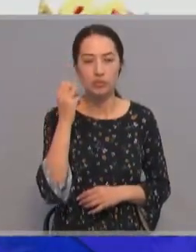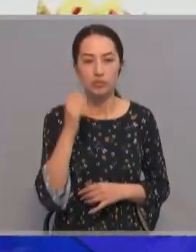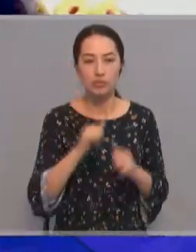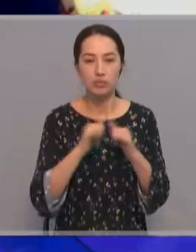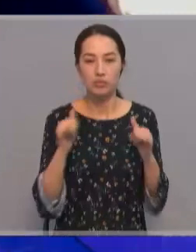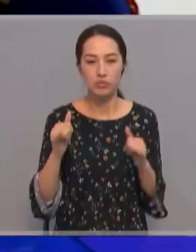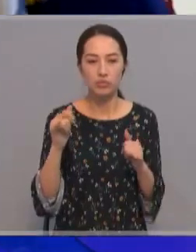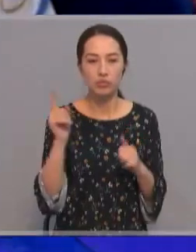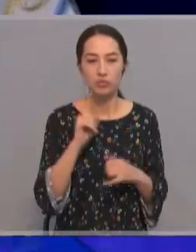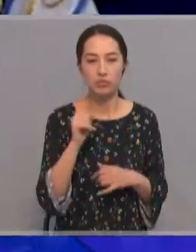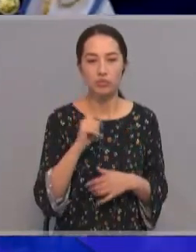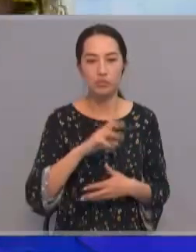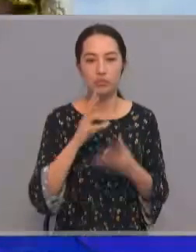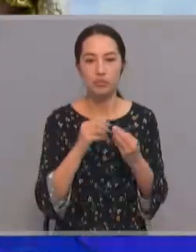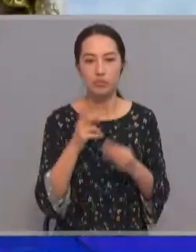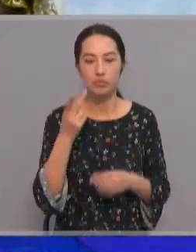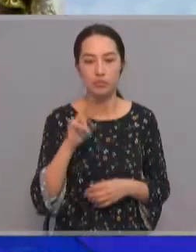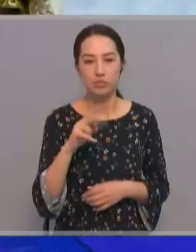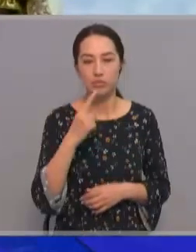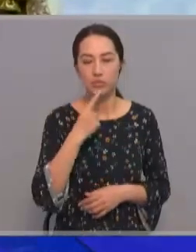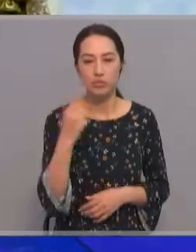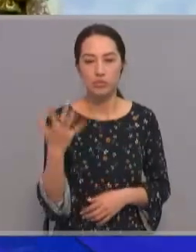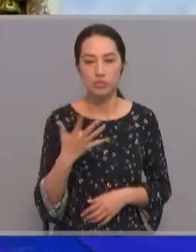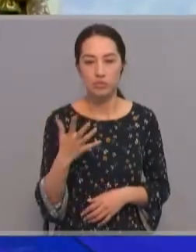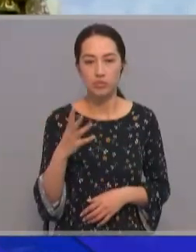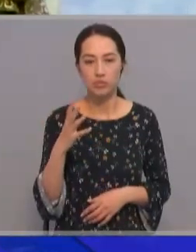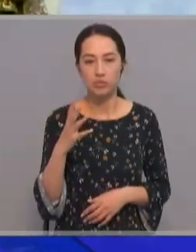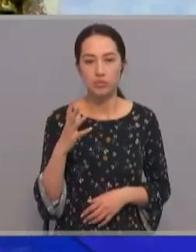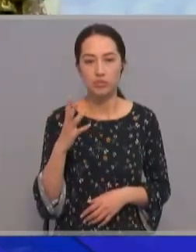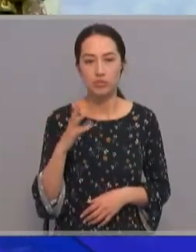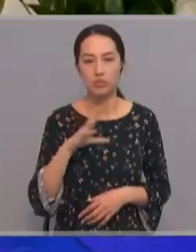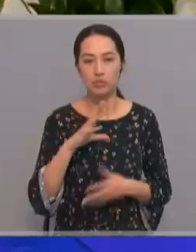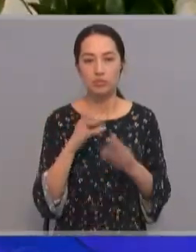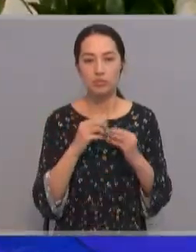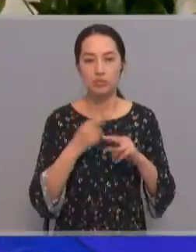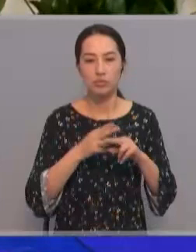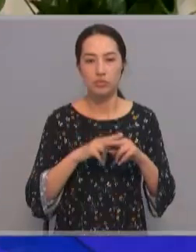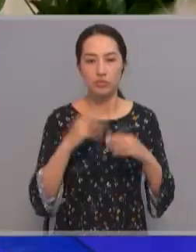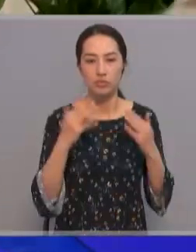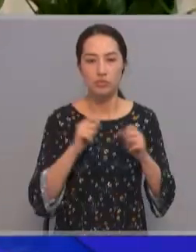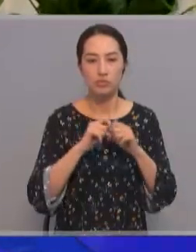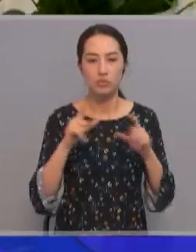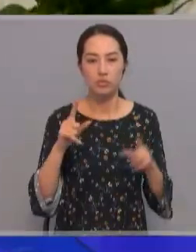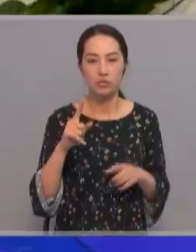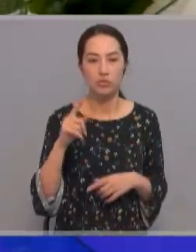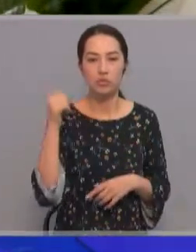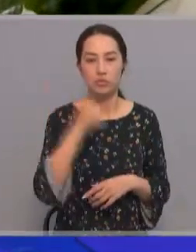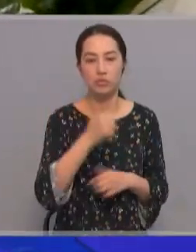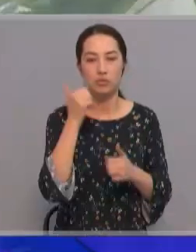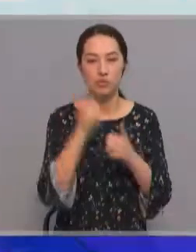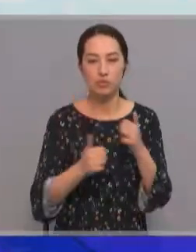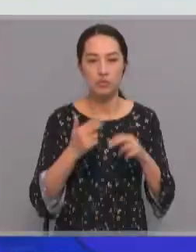создание оптимальных условий для совершенствования речевых навыков иноязычной речи. В данной школе еженедельно организовываются